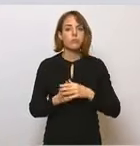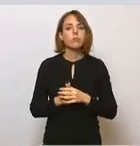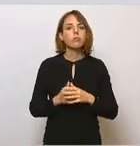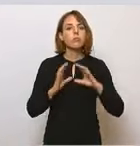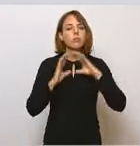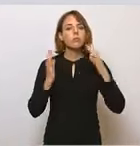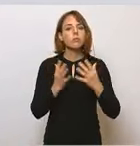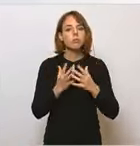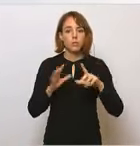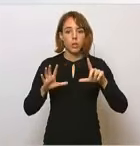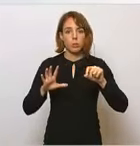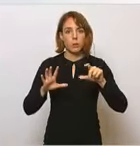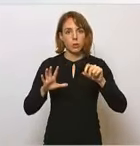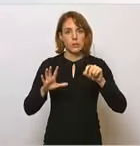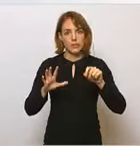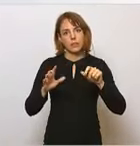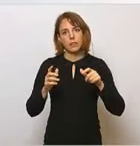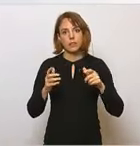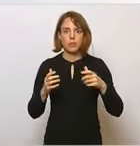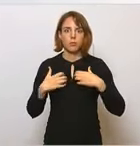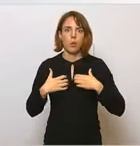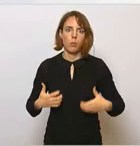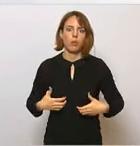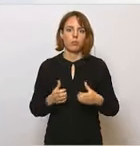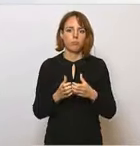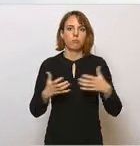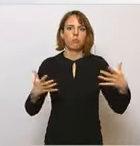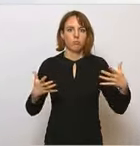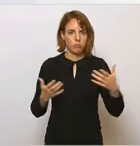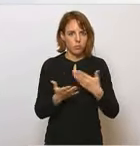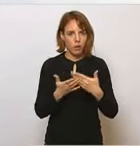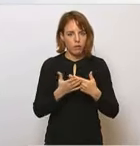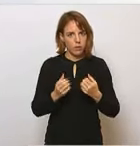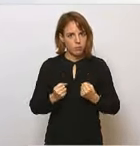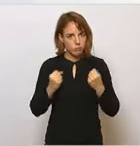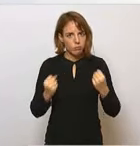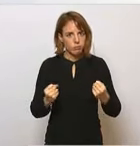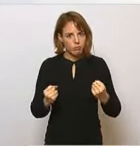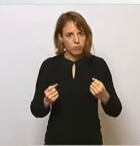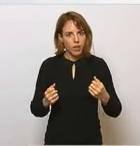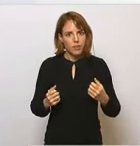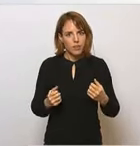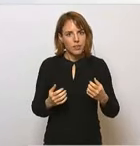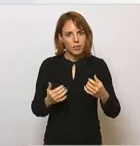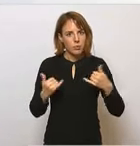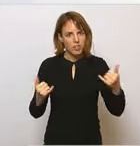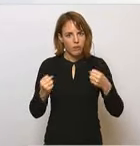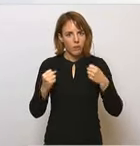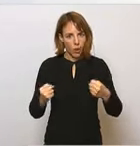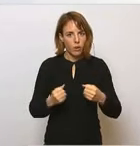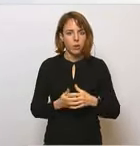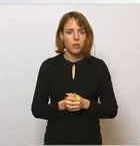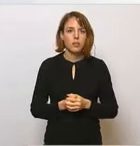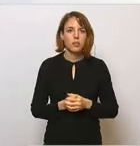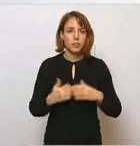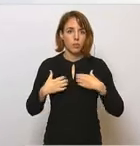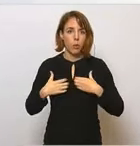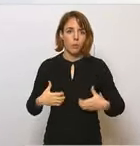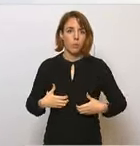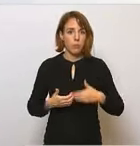de 70 membres, ce qui vous donne une idée de l'engagement de cette coalition et de sa force. Près de la moitié de nos